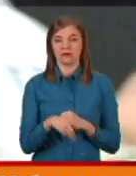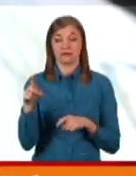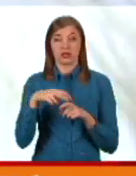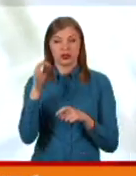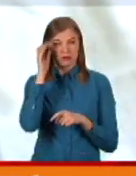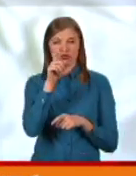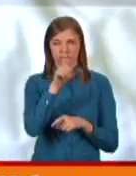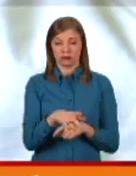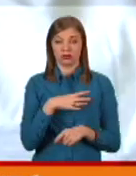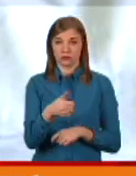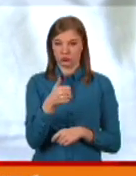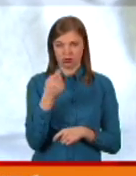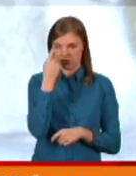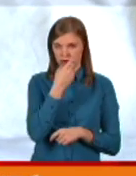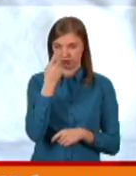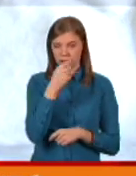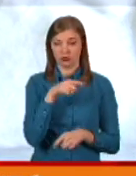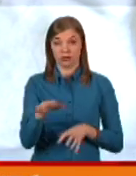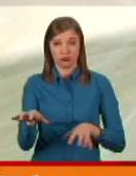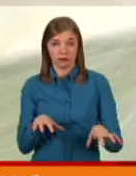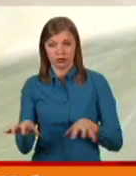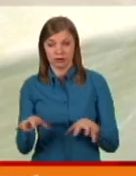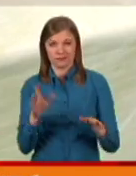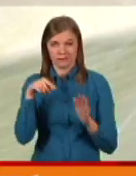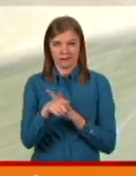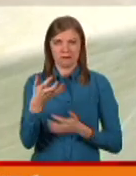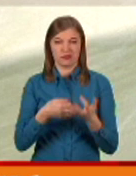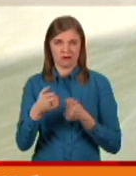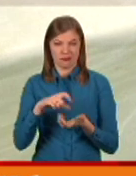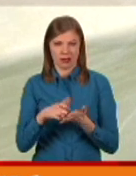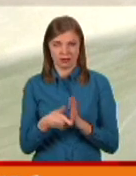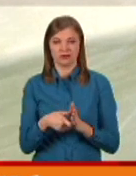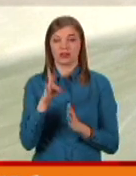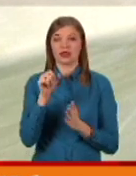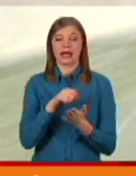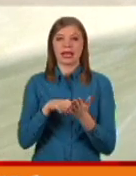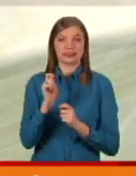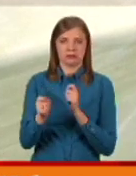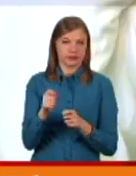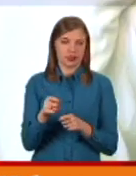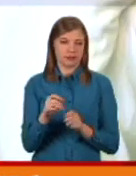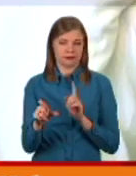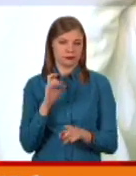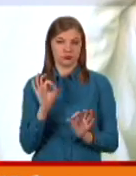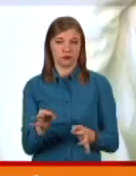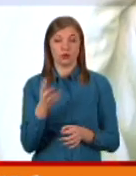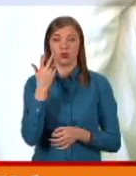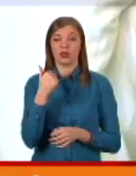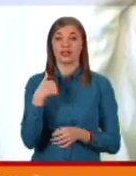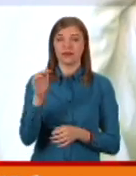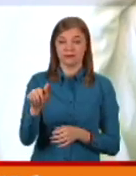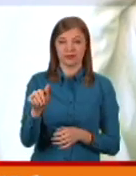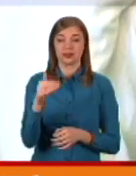пригадує, чоловік був добряче на підпитку, повзав підлогою у приймальному відділенні, на запитання не реагував. Коли я його